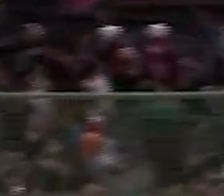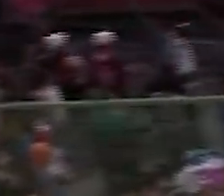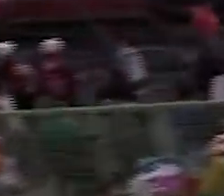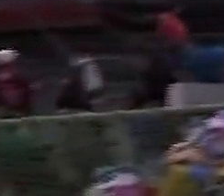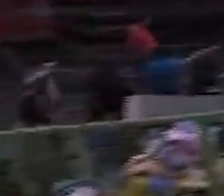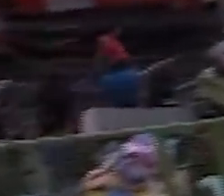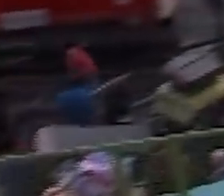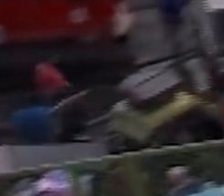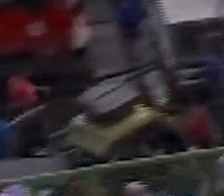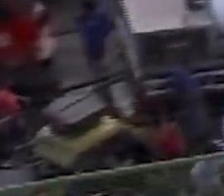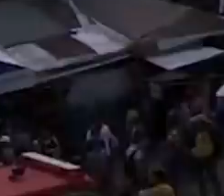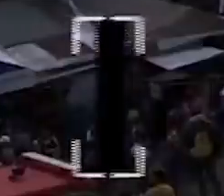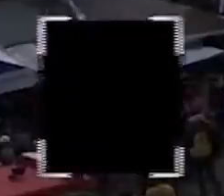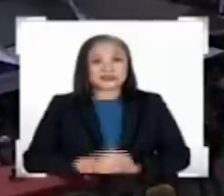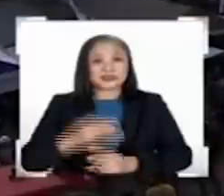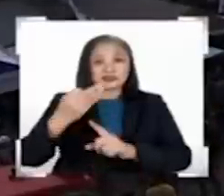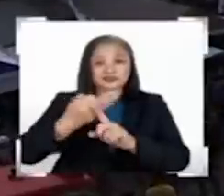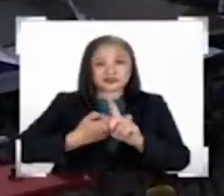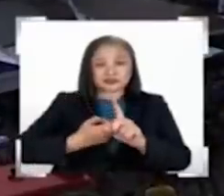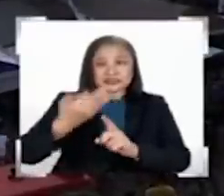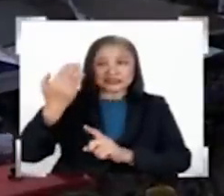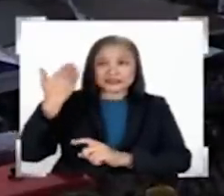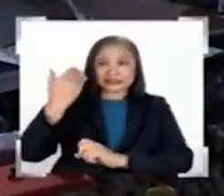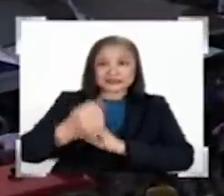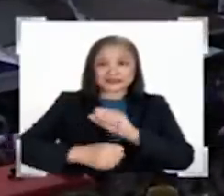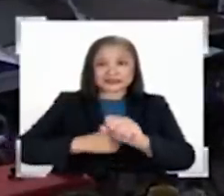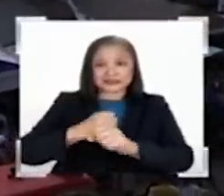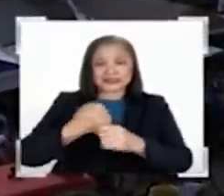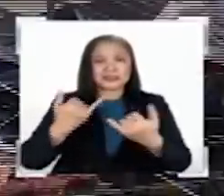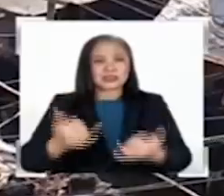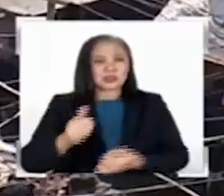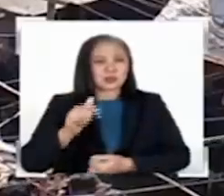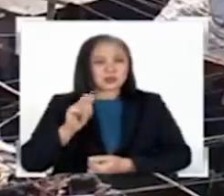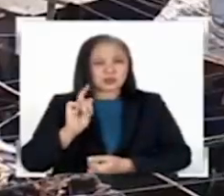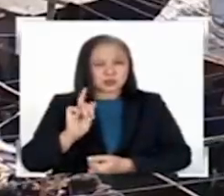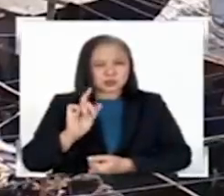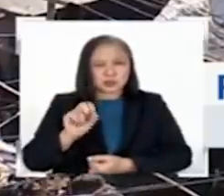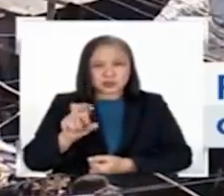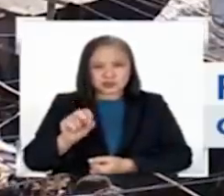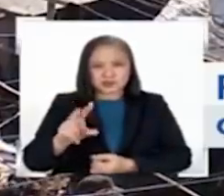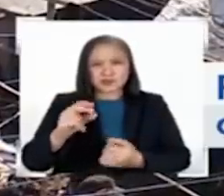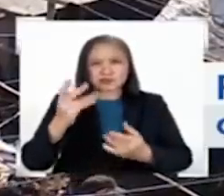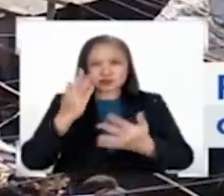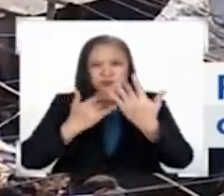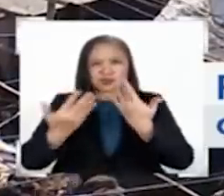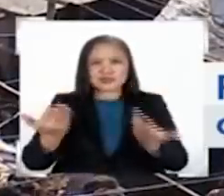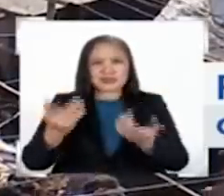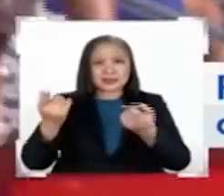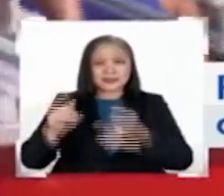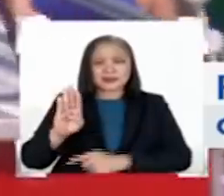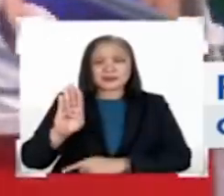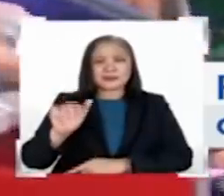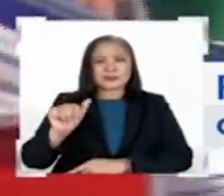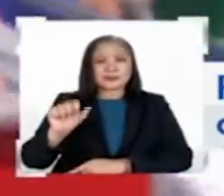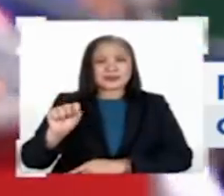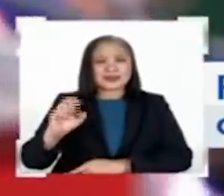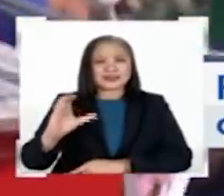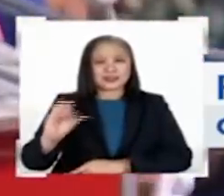Mula Pebrero ng isang taon, panglabindalawang sunog na itong nangyari kanina sa Baseco Compound Support Area, Manila.